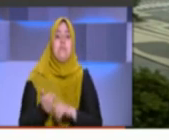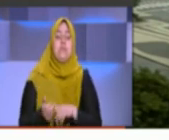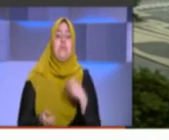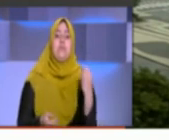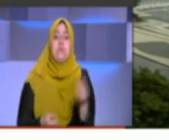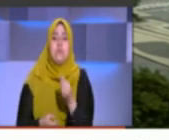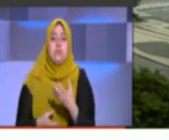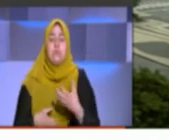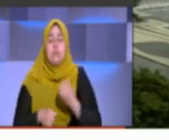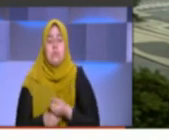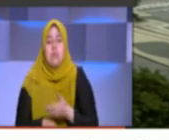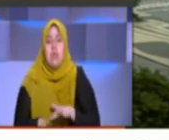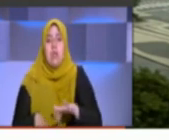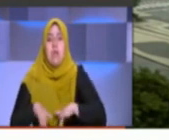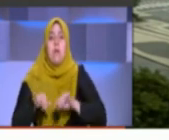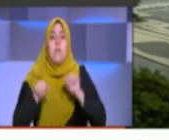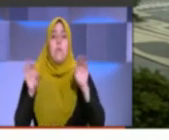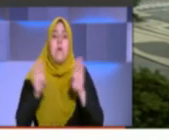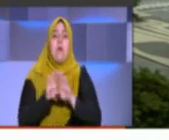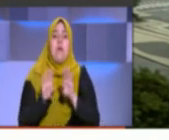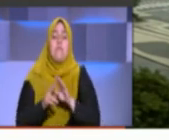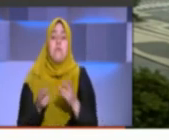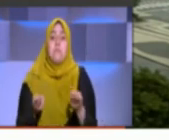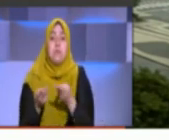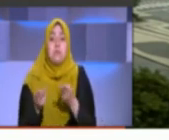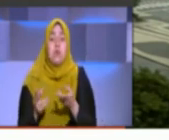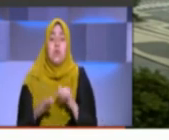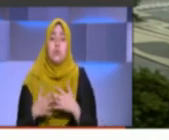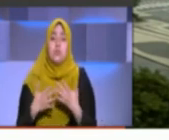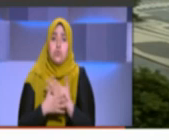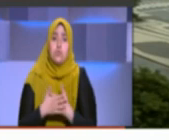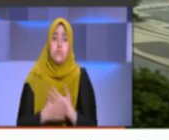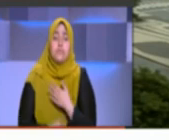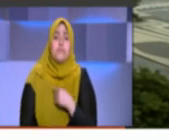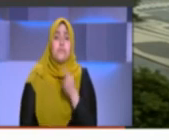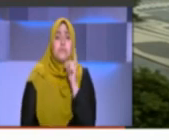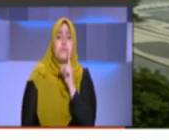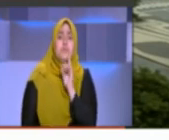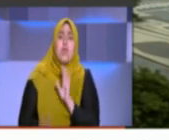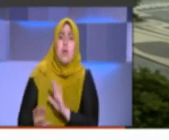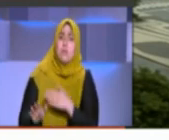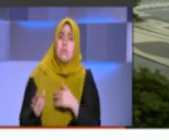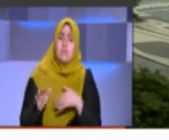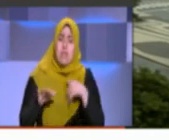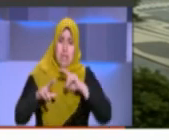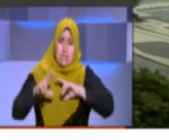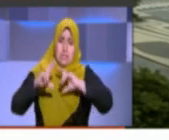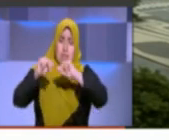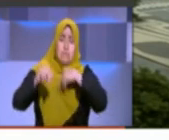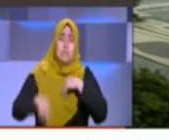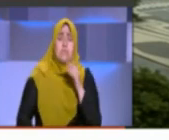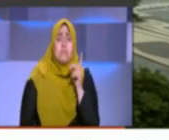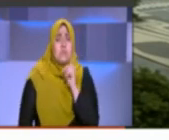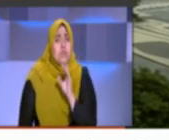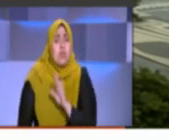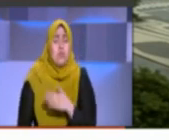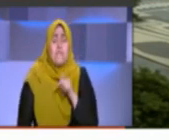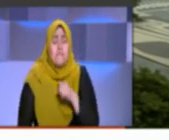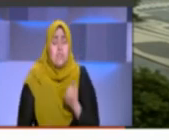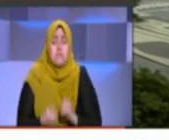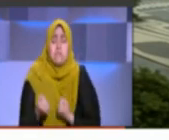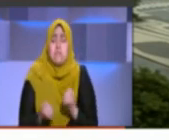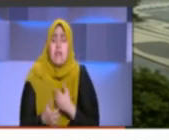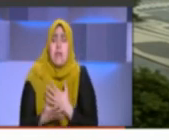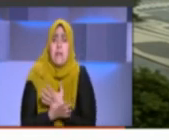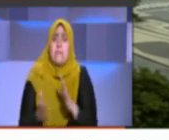والتقييد على الحركه وقفل المصانع والشركات. احنا مش عايزين نوصل للمرحله دي، مفيش دوله تتمنى ذلك. وفي صراع كبير جدا في كل دول العالم، مش